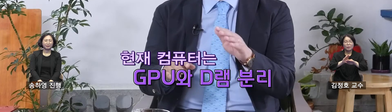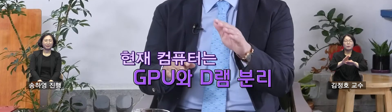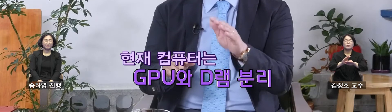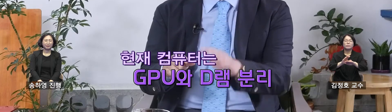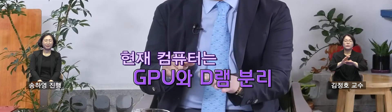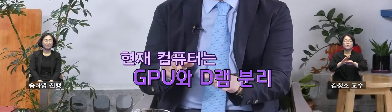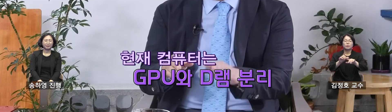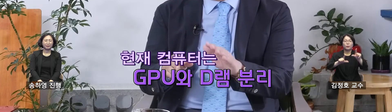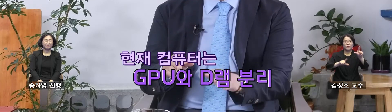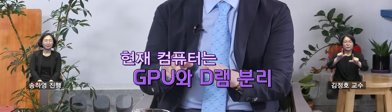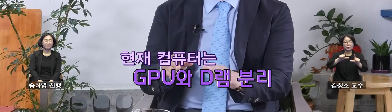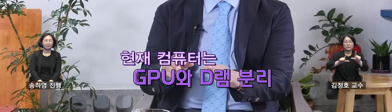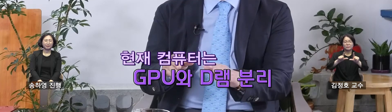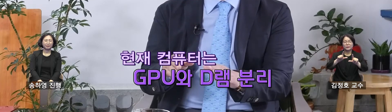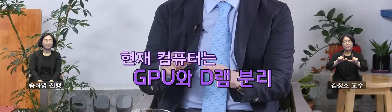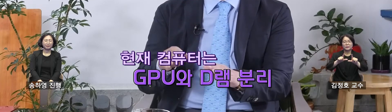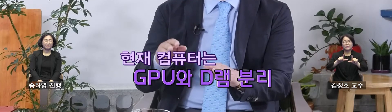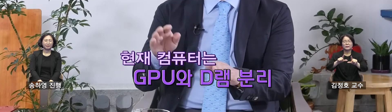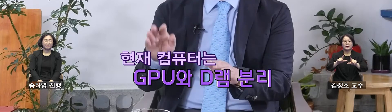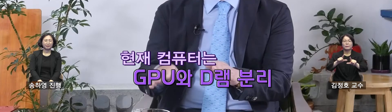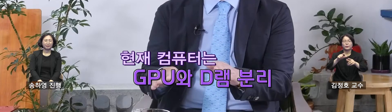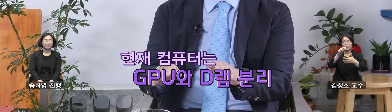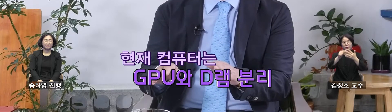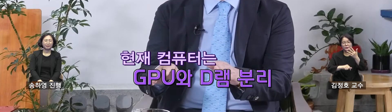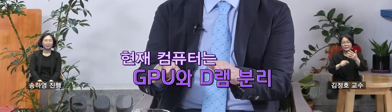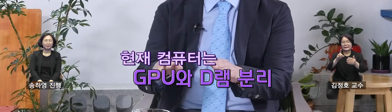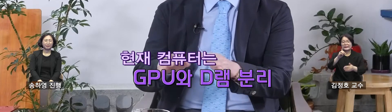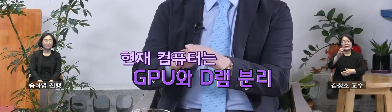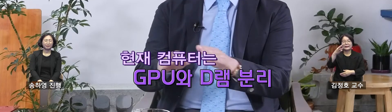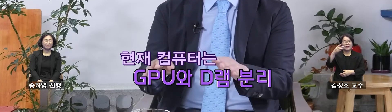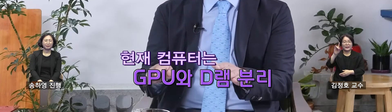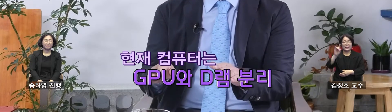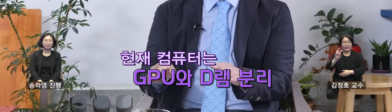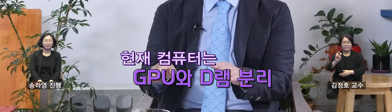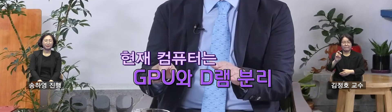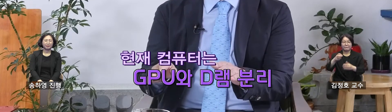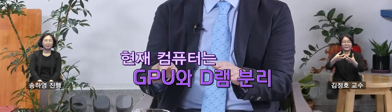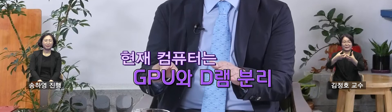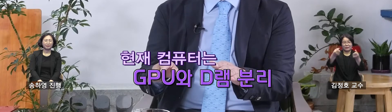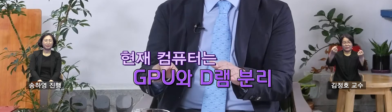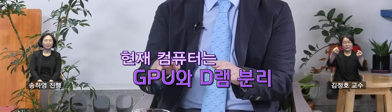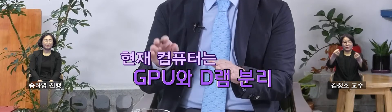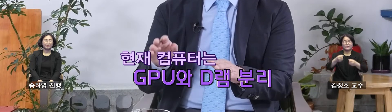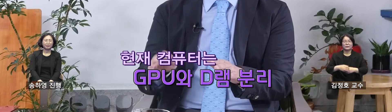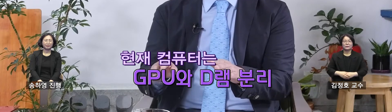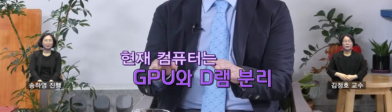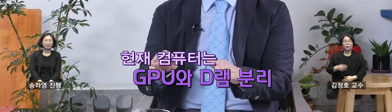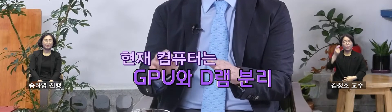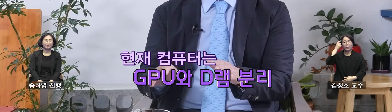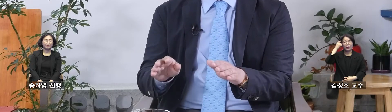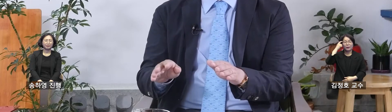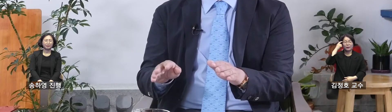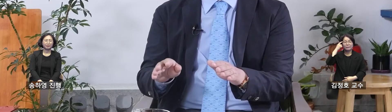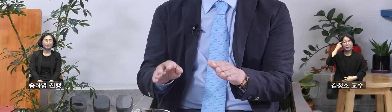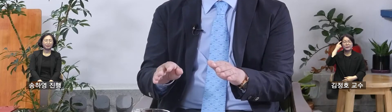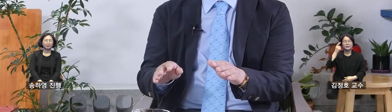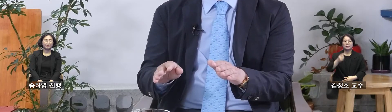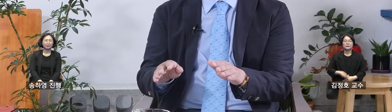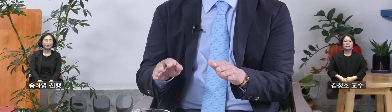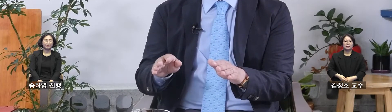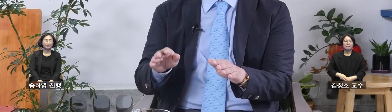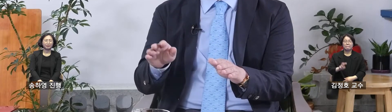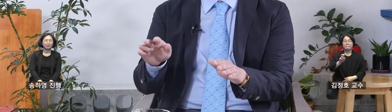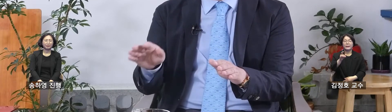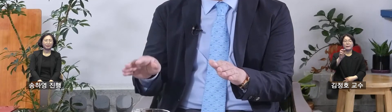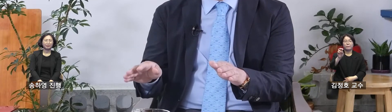해서 프로세서, GPU라고 하는 프로세서와 D램이 분리돼 있습니다. 아, 왜 그러냐면 전통적으로